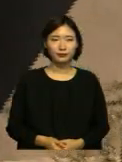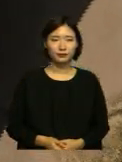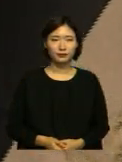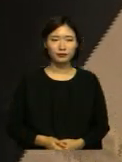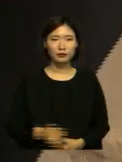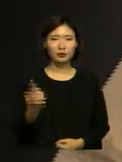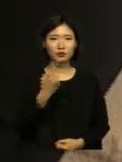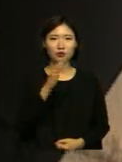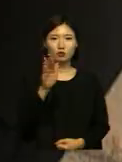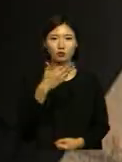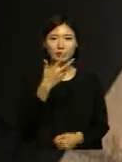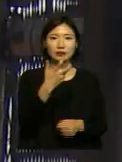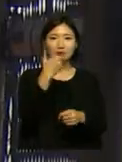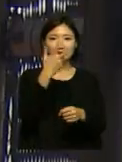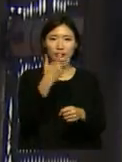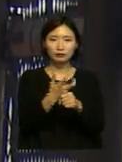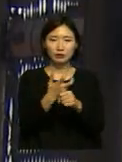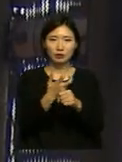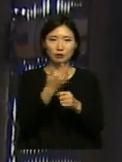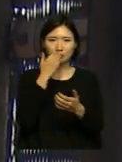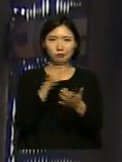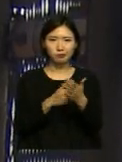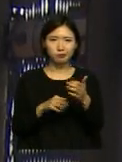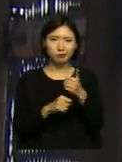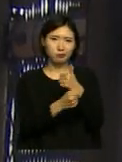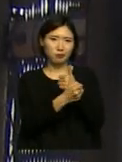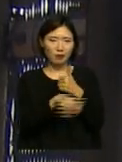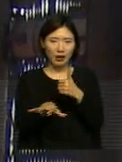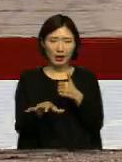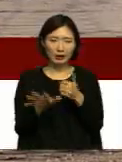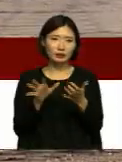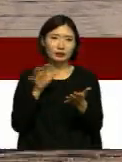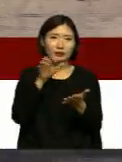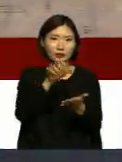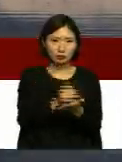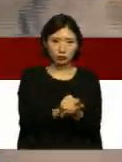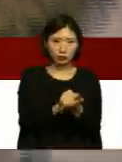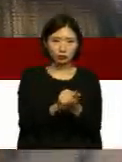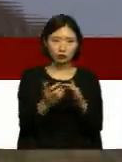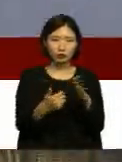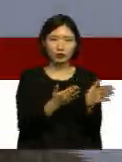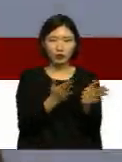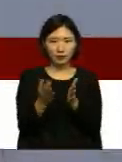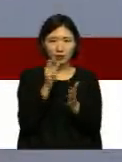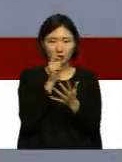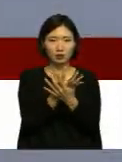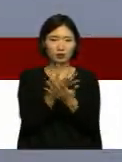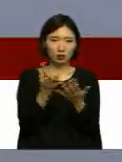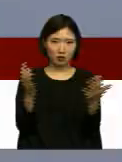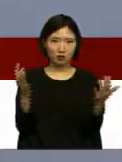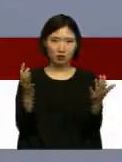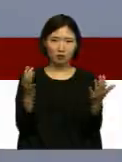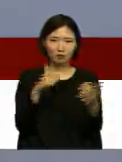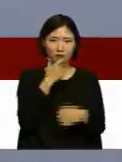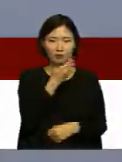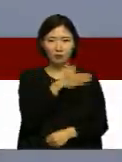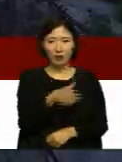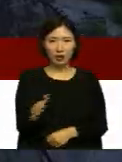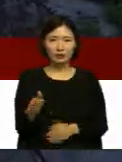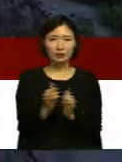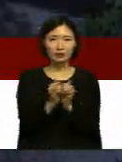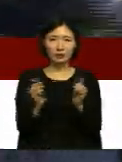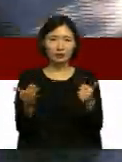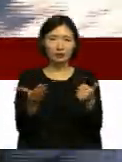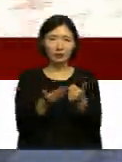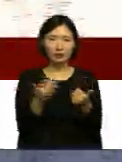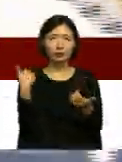지난 1970년 무장공비 침투에 대비해 설치된 한강 하구의 군 철책선. 한강변을 시민에게